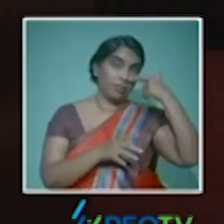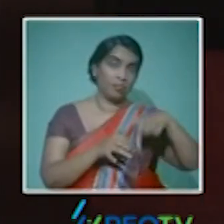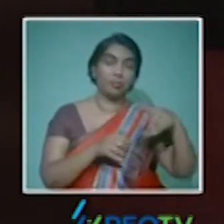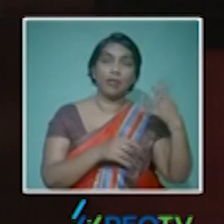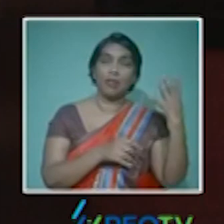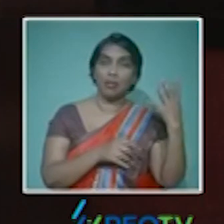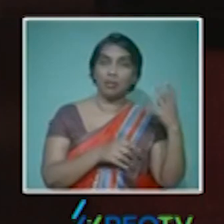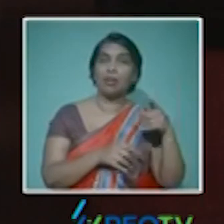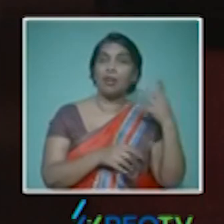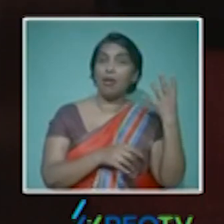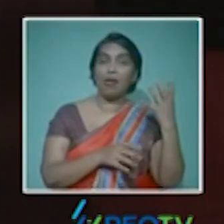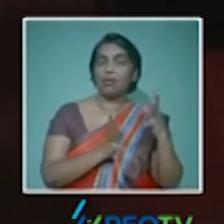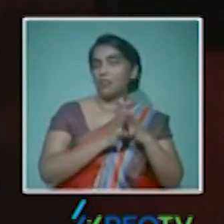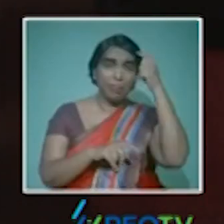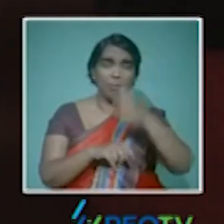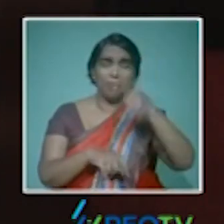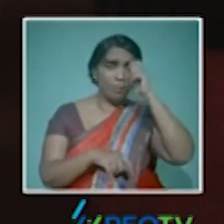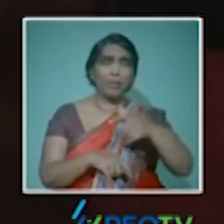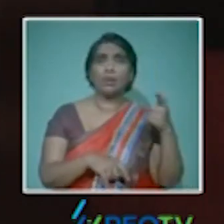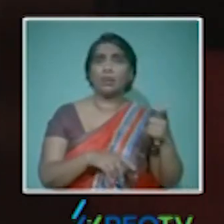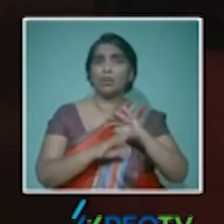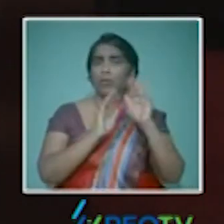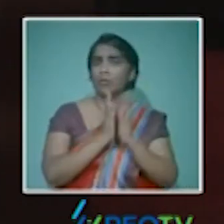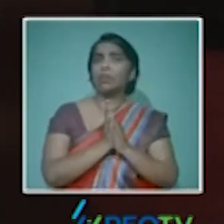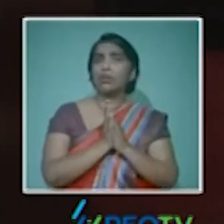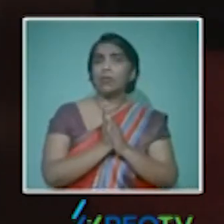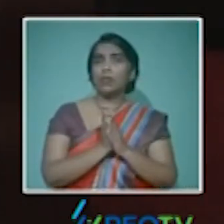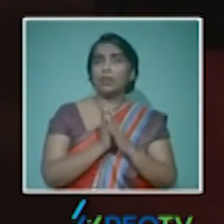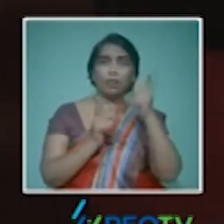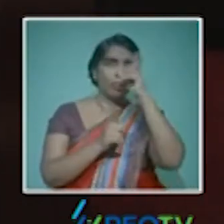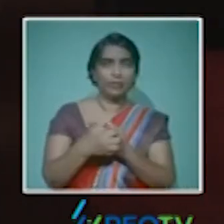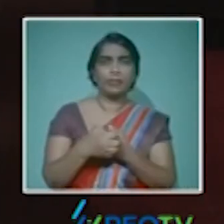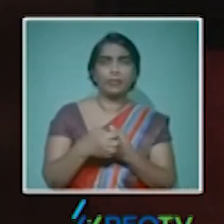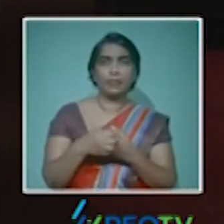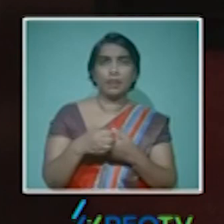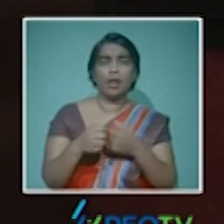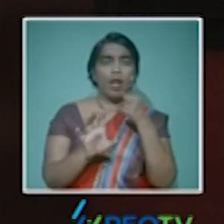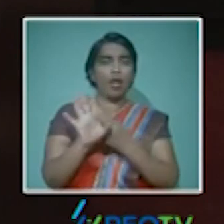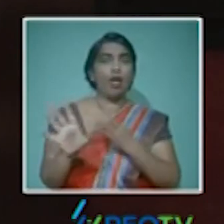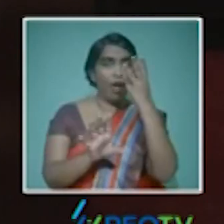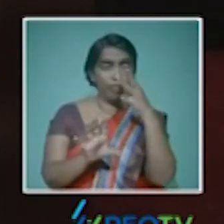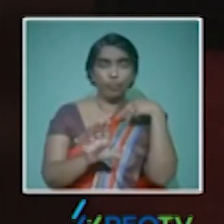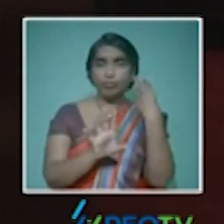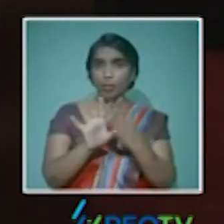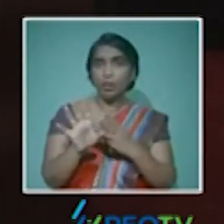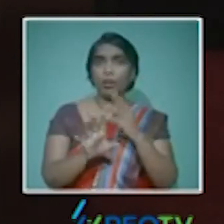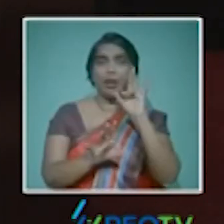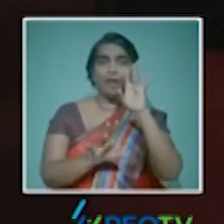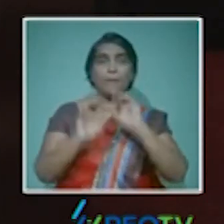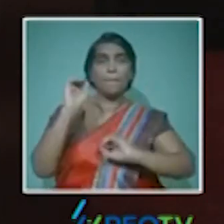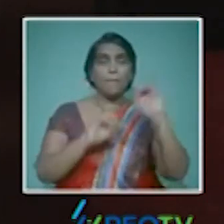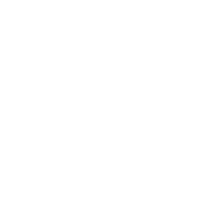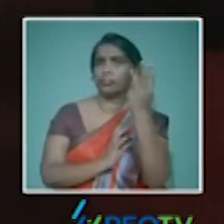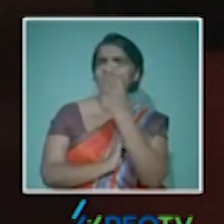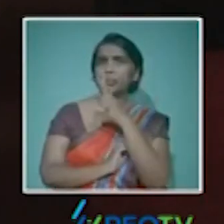ආයතනයක්. මේ 4000 ප්‍රමාණය වැඩි කියන එක මම පිළිගන්නවා. මේ හැම සේවකයෙක් එකම වැටුප්පලේ තියෙන්නේ අවුරුදු 3කට වතාවක් 125ක